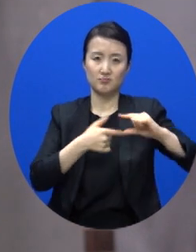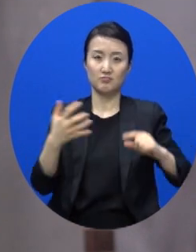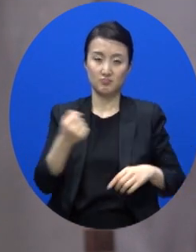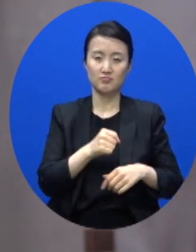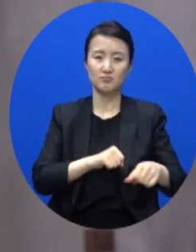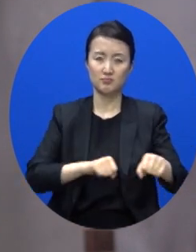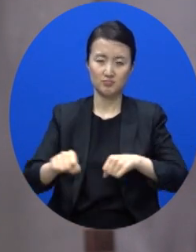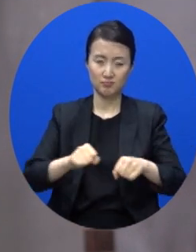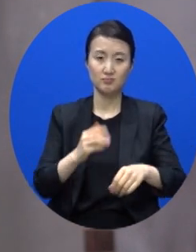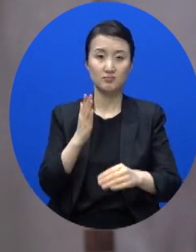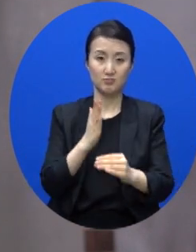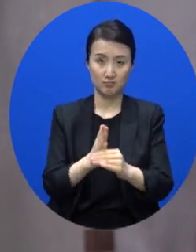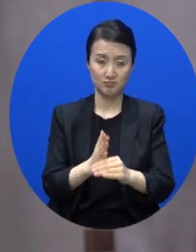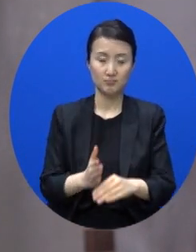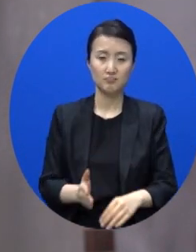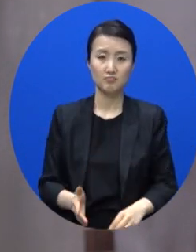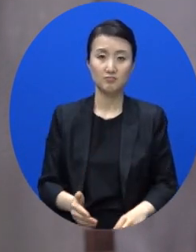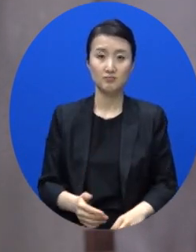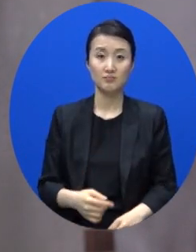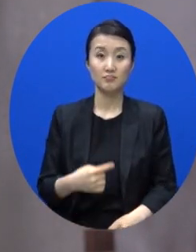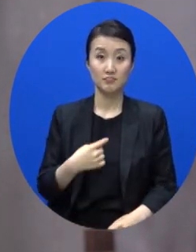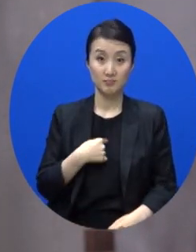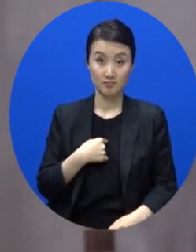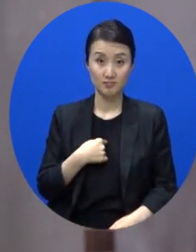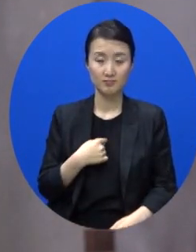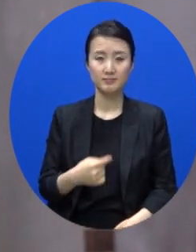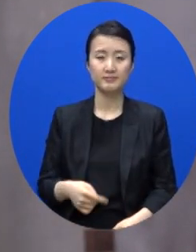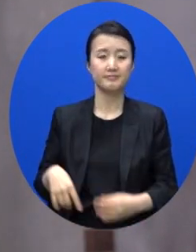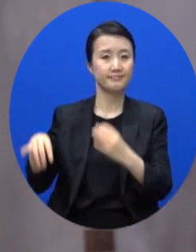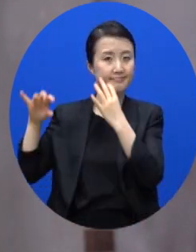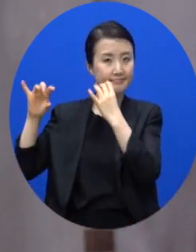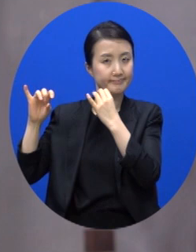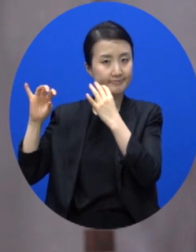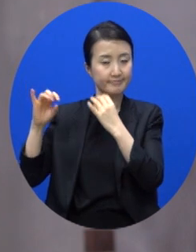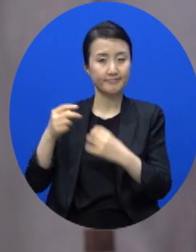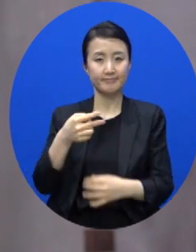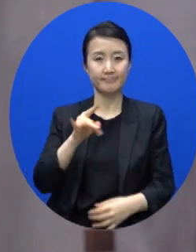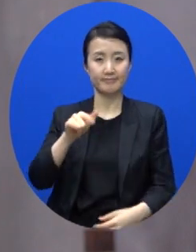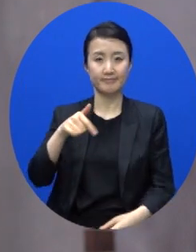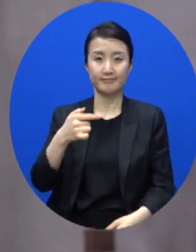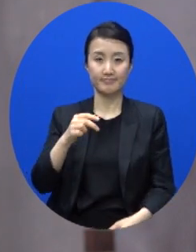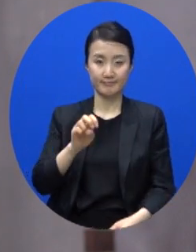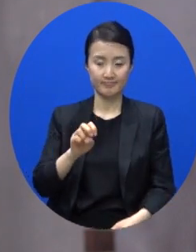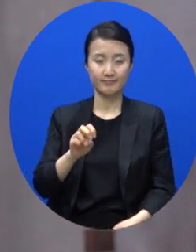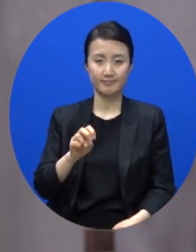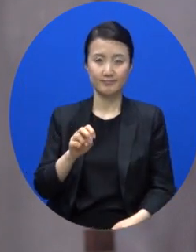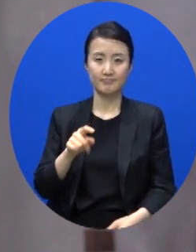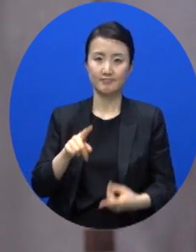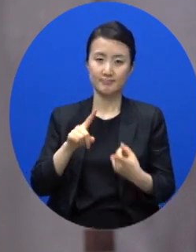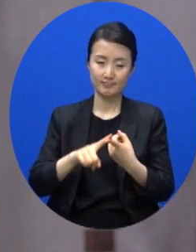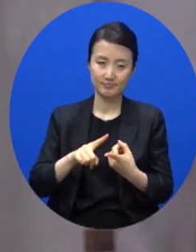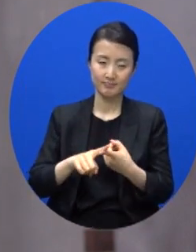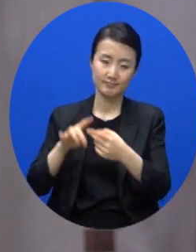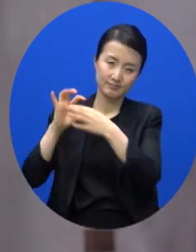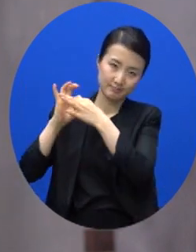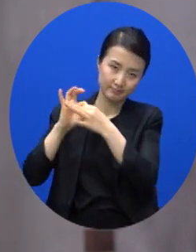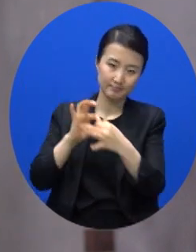활동을 하고 계시고요. 저는 또 대금의 길을 걷고